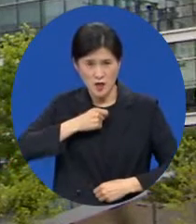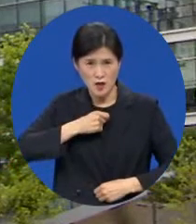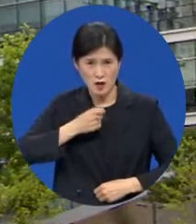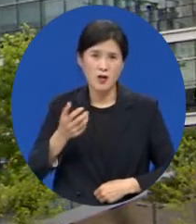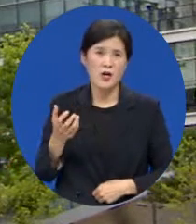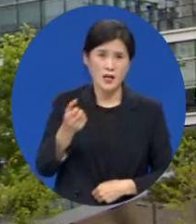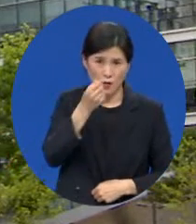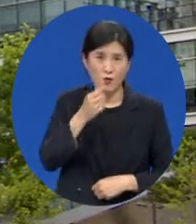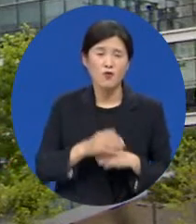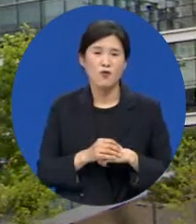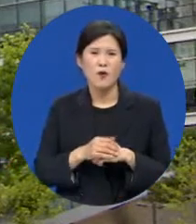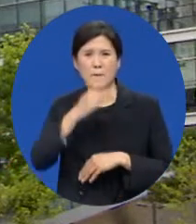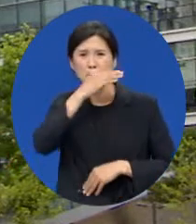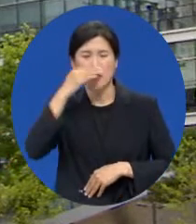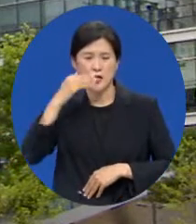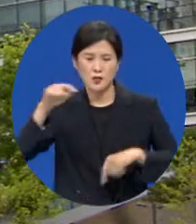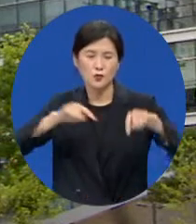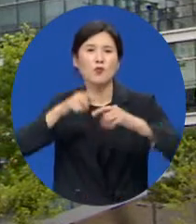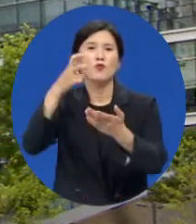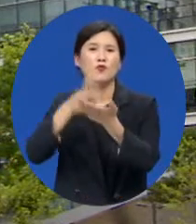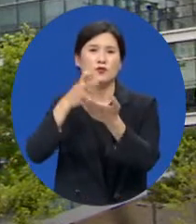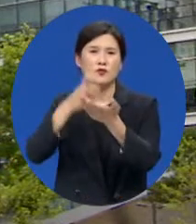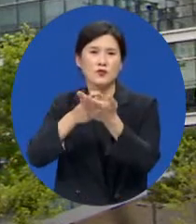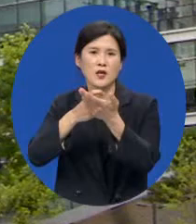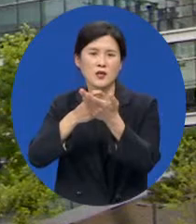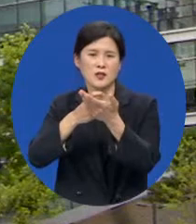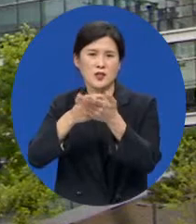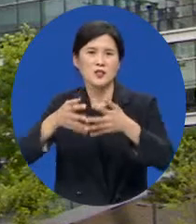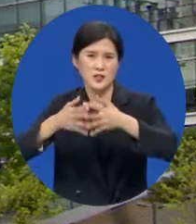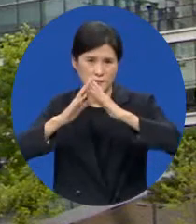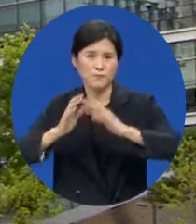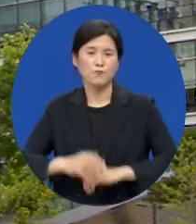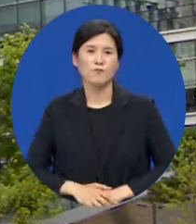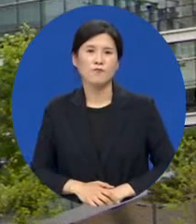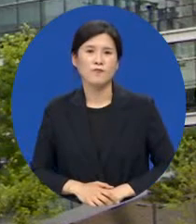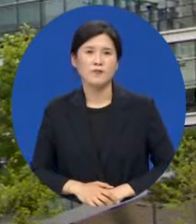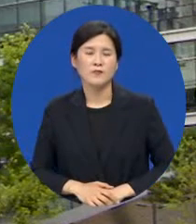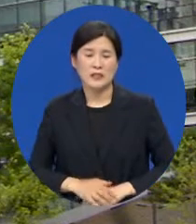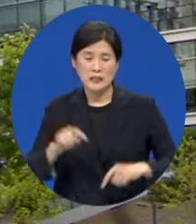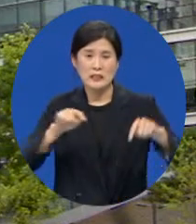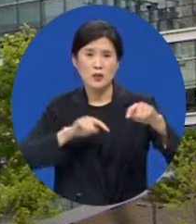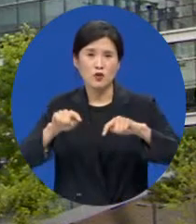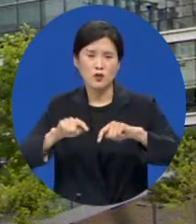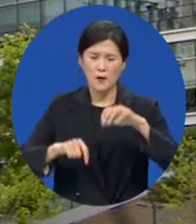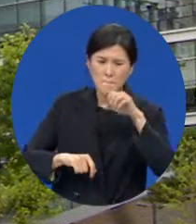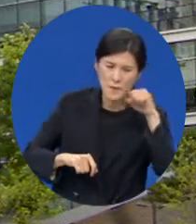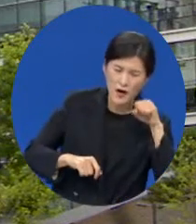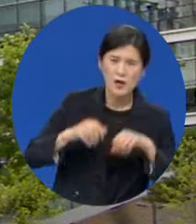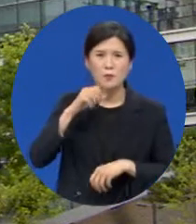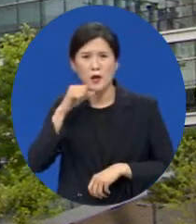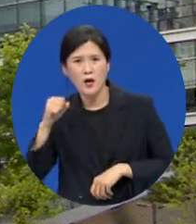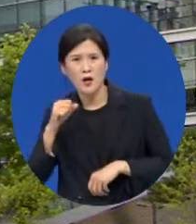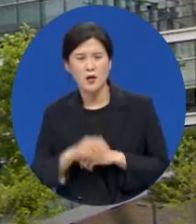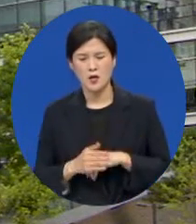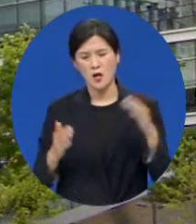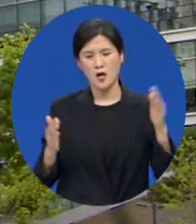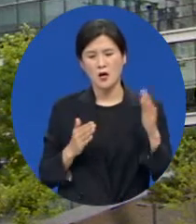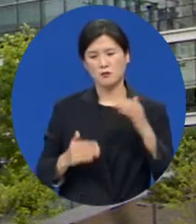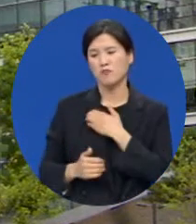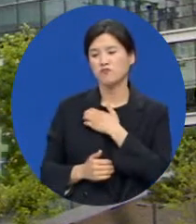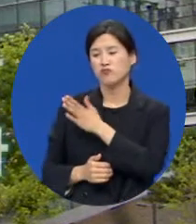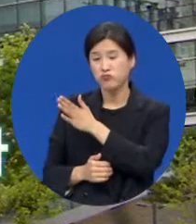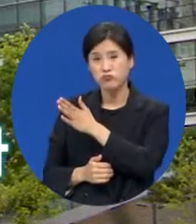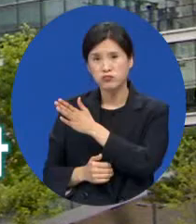청렴도를 바탕으로 올바른 교육 정책을 펼쳐야 합니다 정치 이념의 휘둘려 정작 학생들은